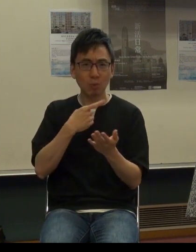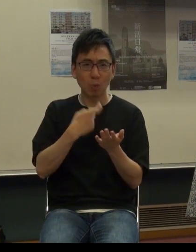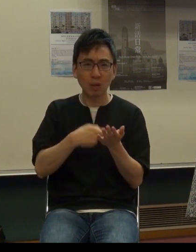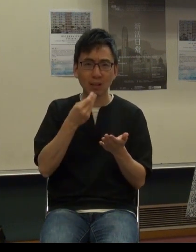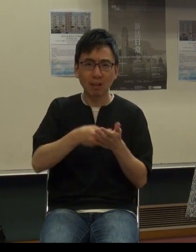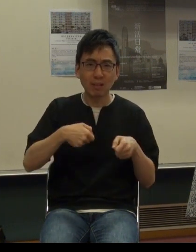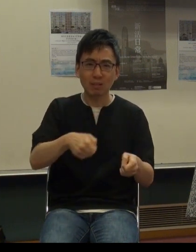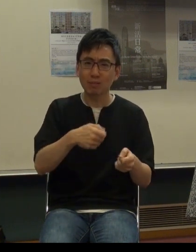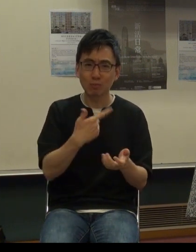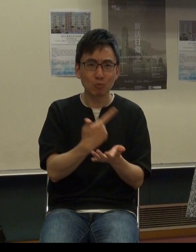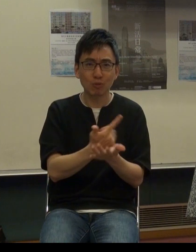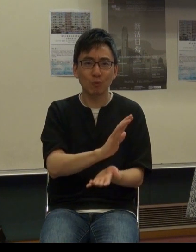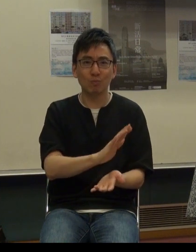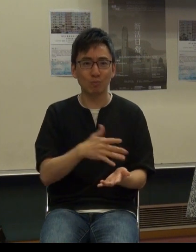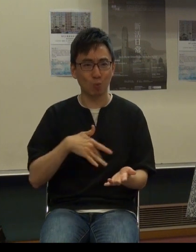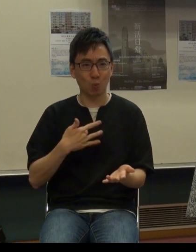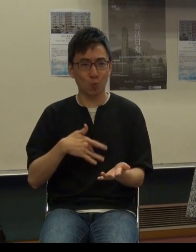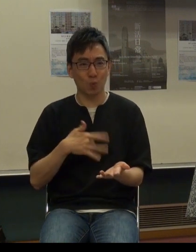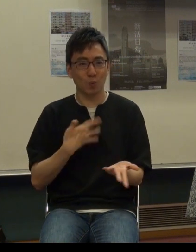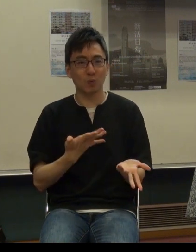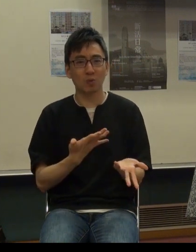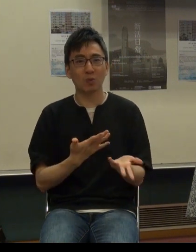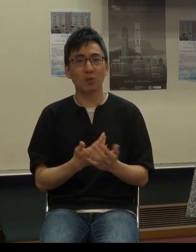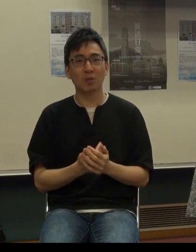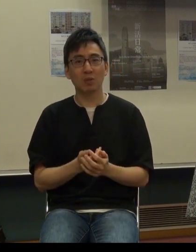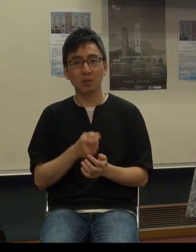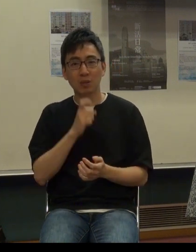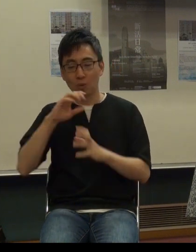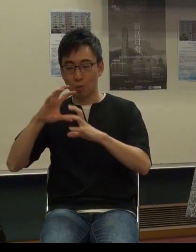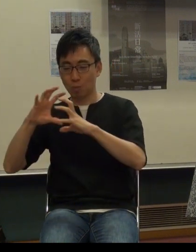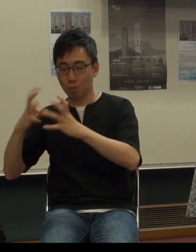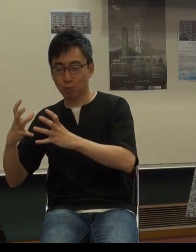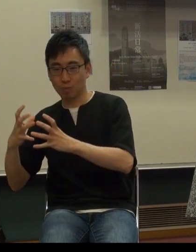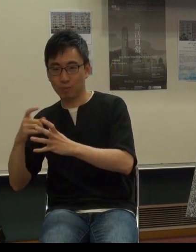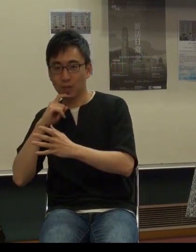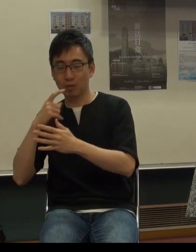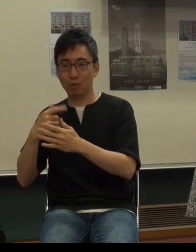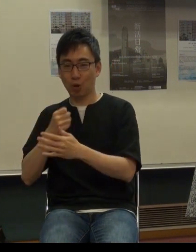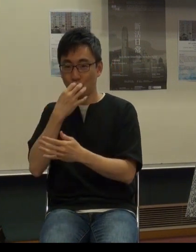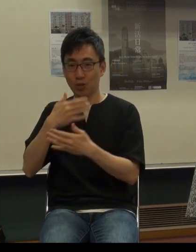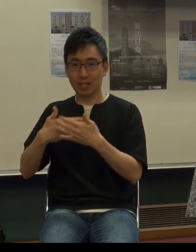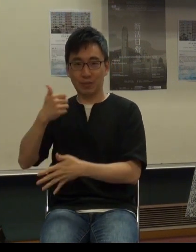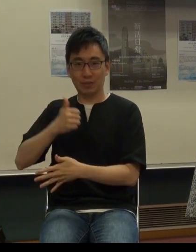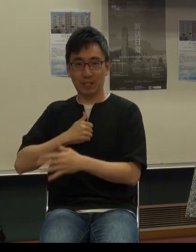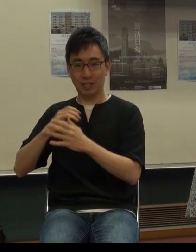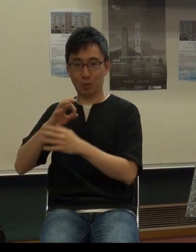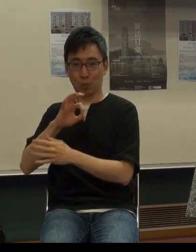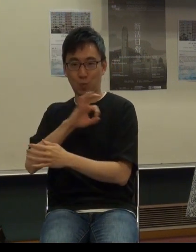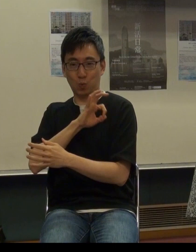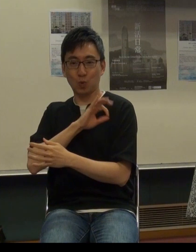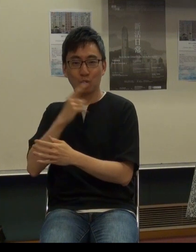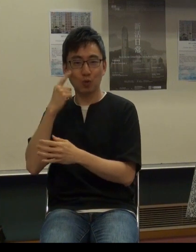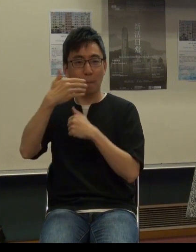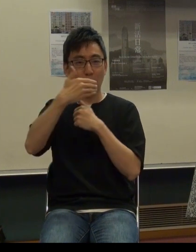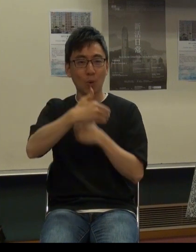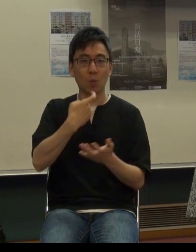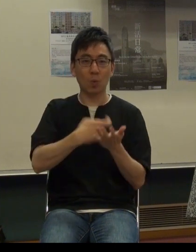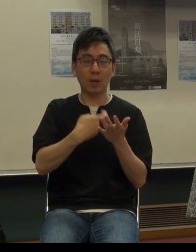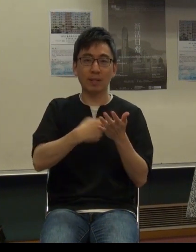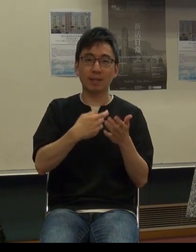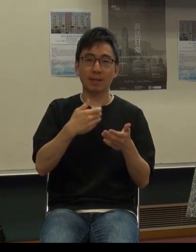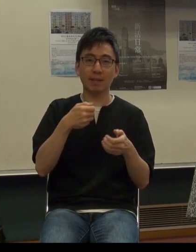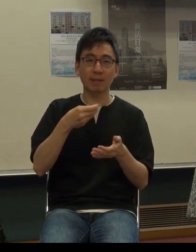啊，冇價值嘅，直情講話冇價值嘅。咁啊，有班人咧，或者香港建築師協會當時係好想去保育灣仔街市